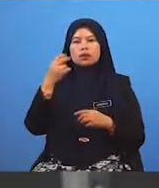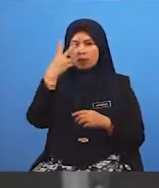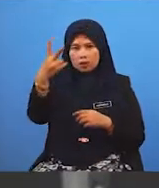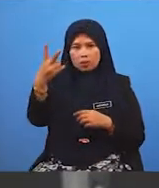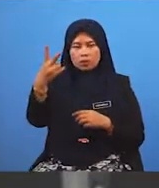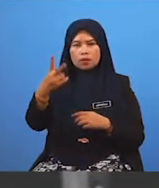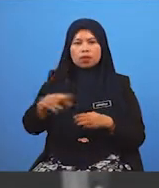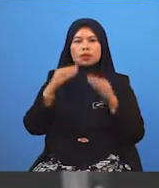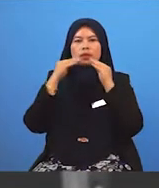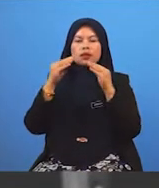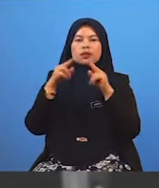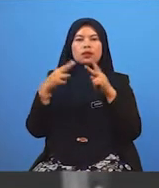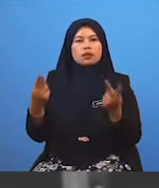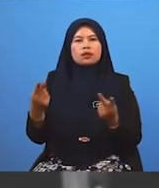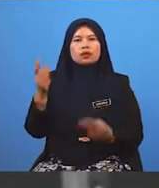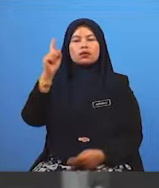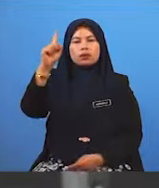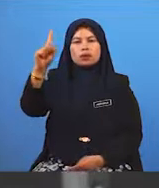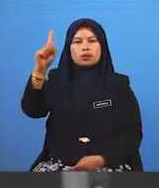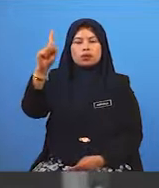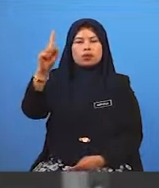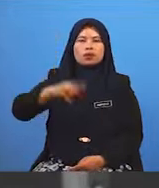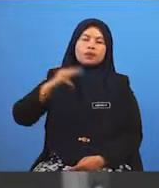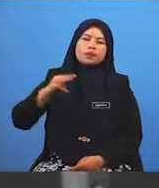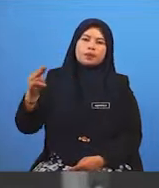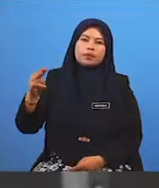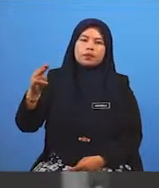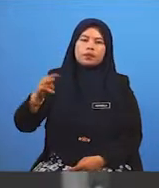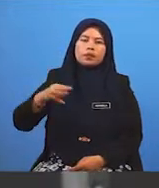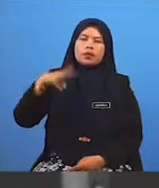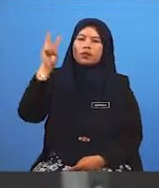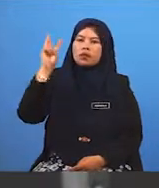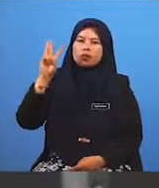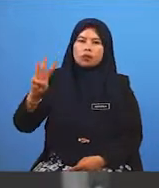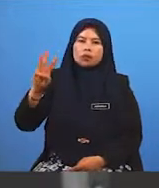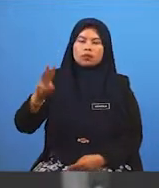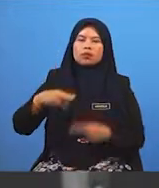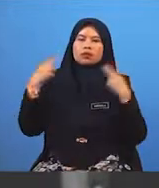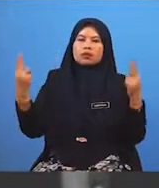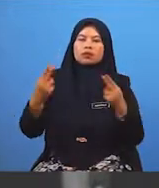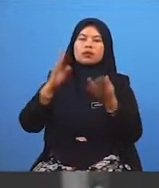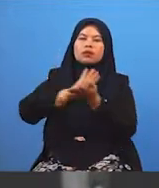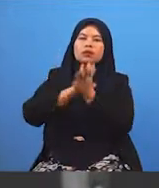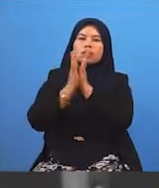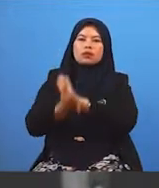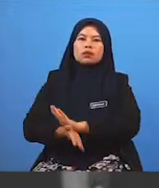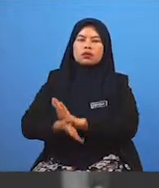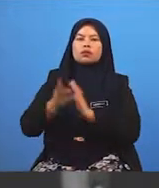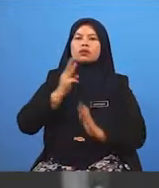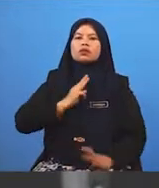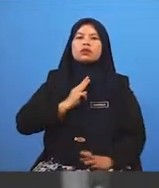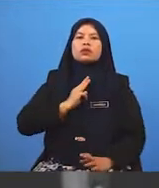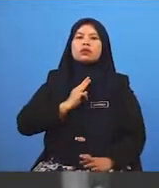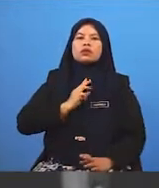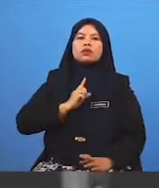ini. Yang pertama, murid wajib berusaha menjadi seorang Muslim sejati yang